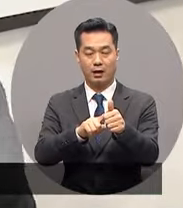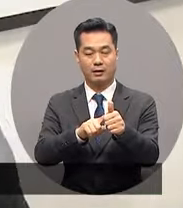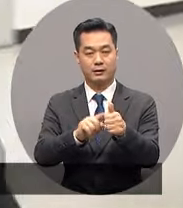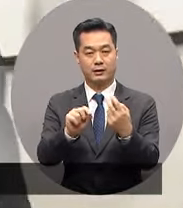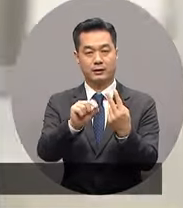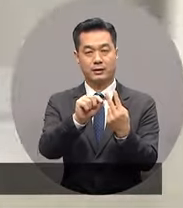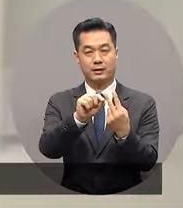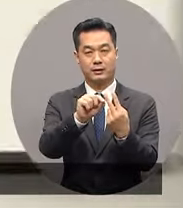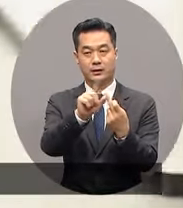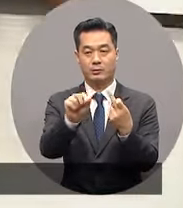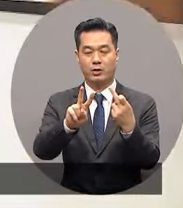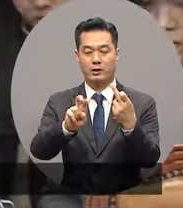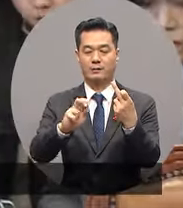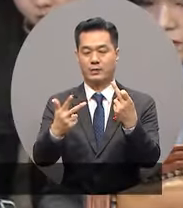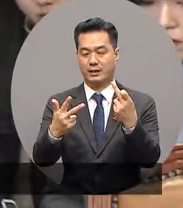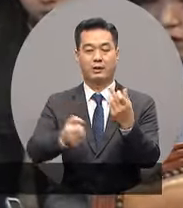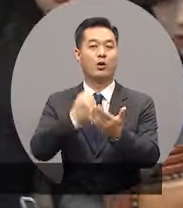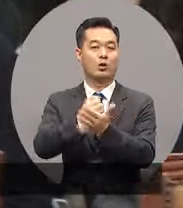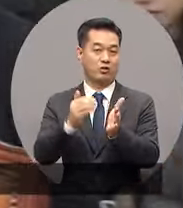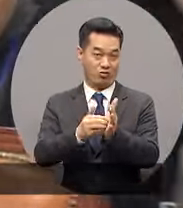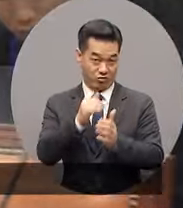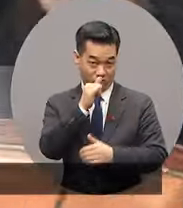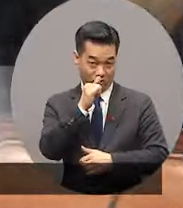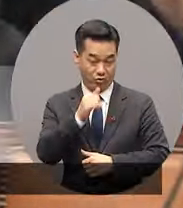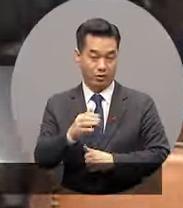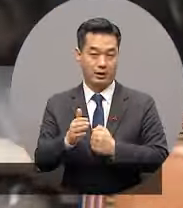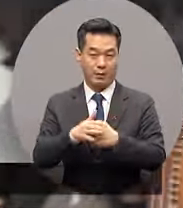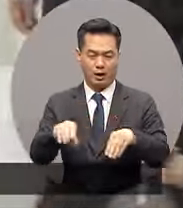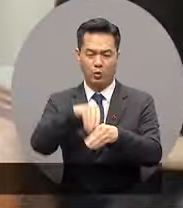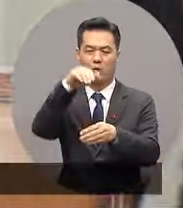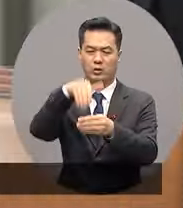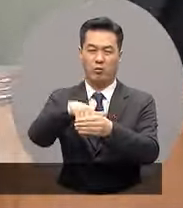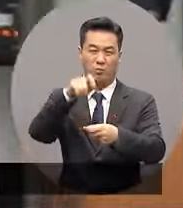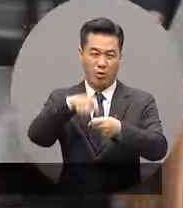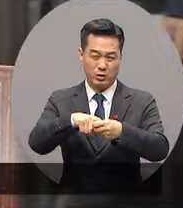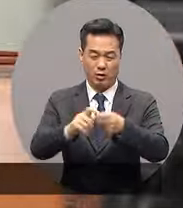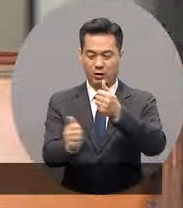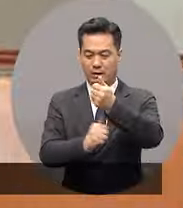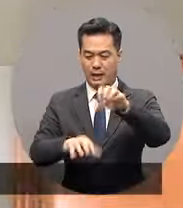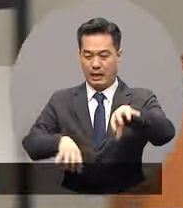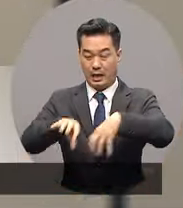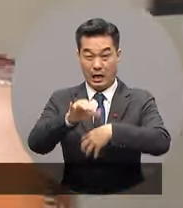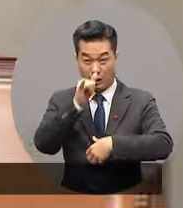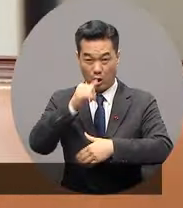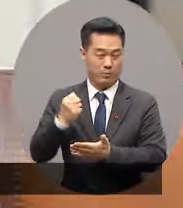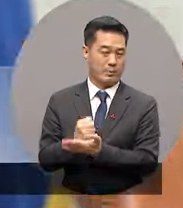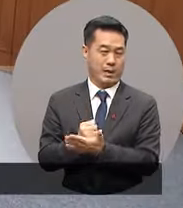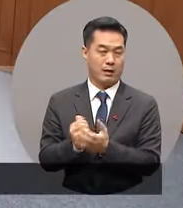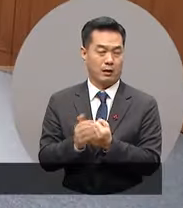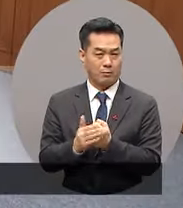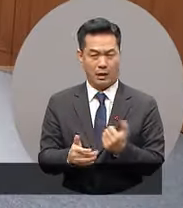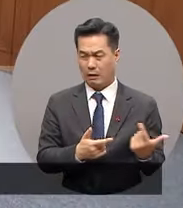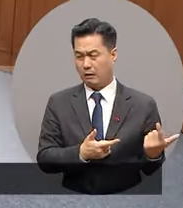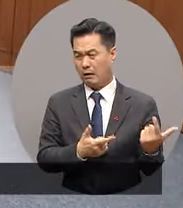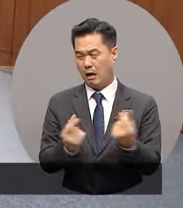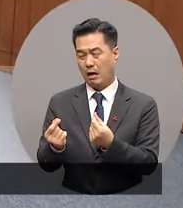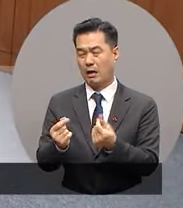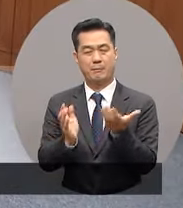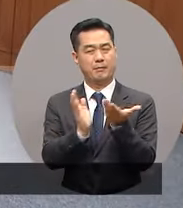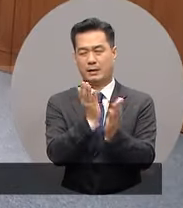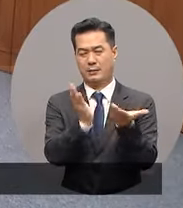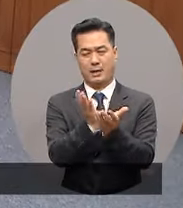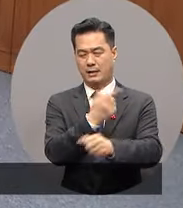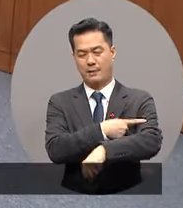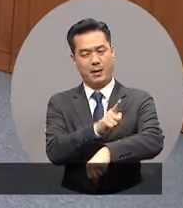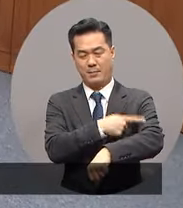27일로 결정됐습니다. 민주당은 총선용 개각이란 비판과 함께 하나같이 부적격 인사라며